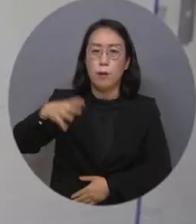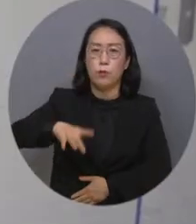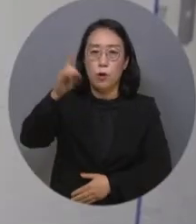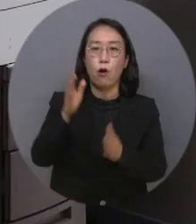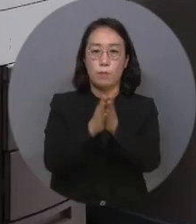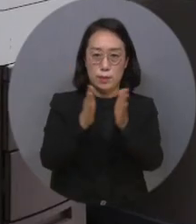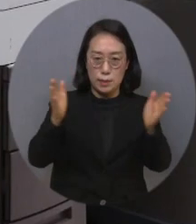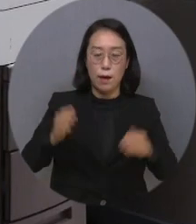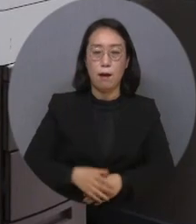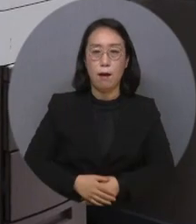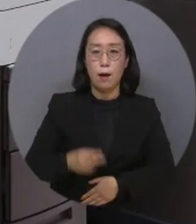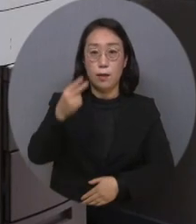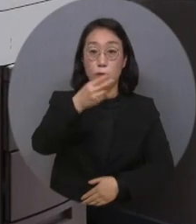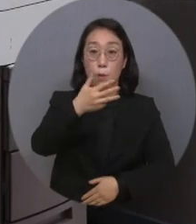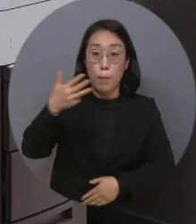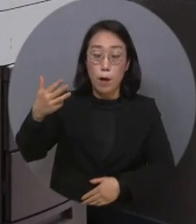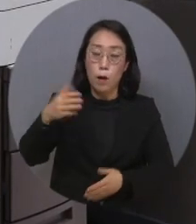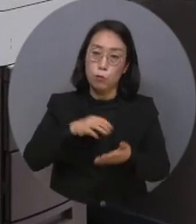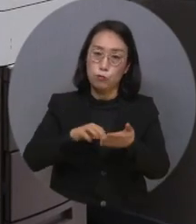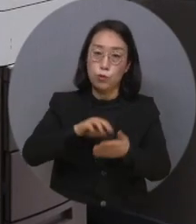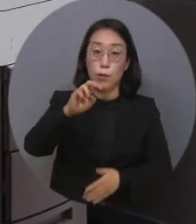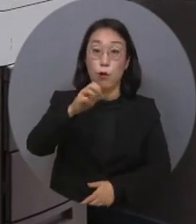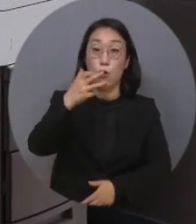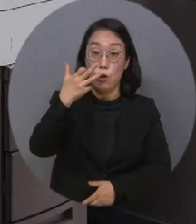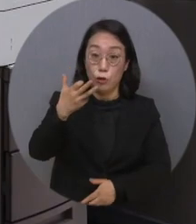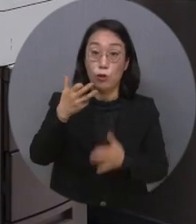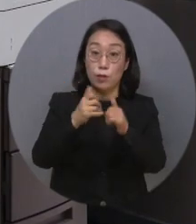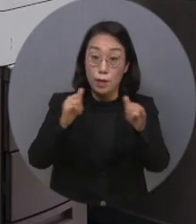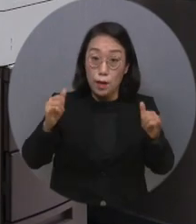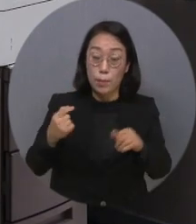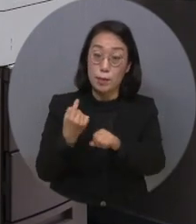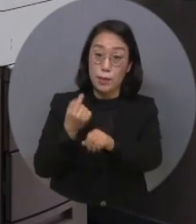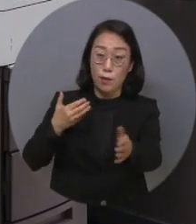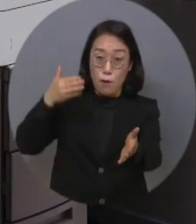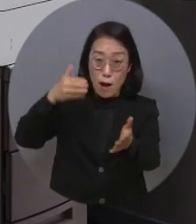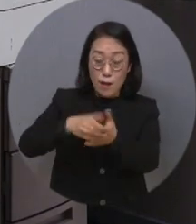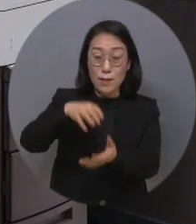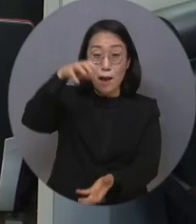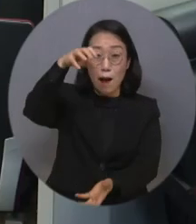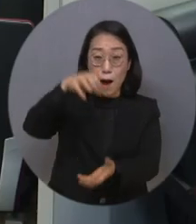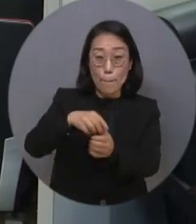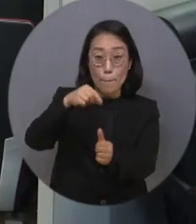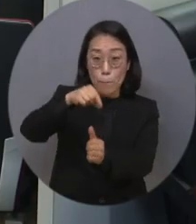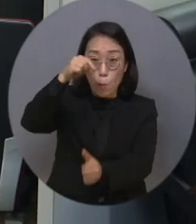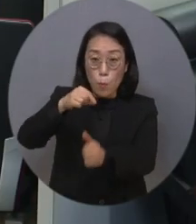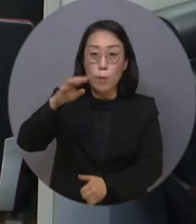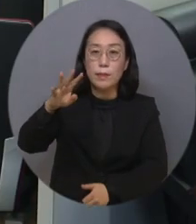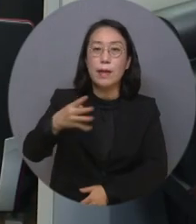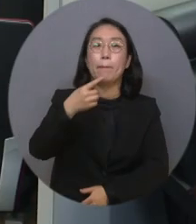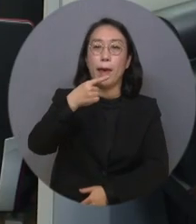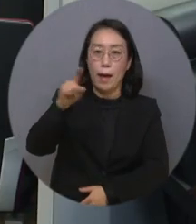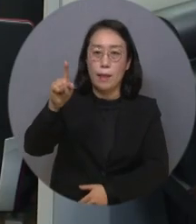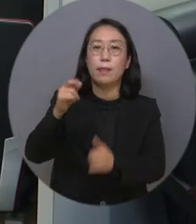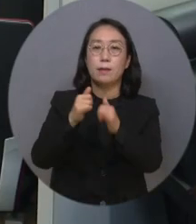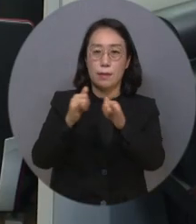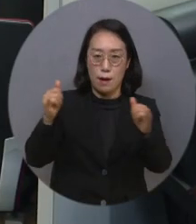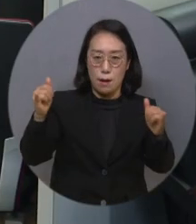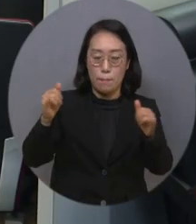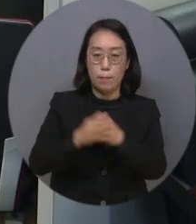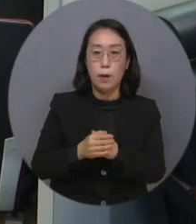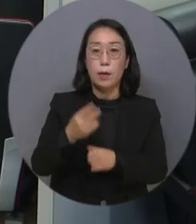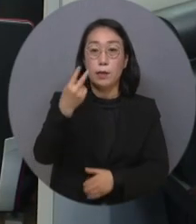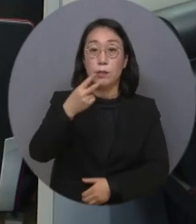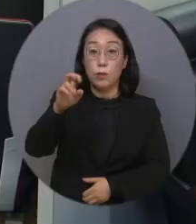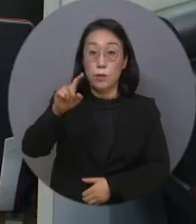도입됐습니다. 2008년 18명을 시작으로 지난해까지 누적 선발 인원은 총 401명이며